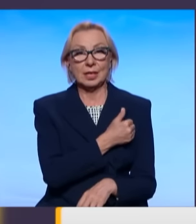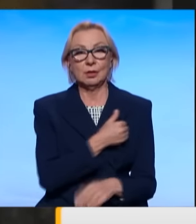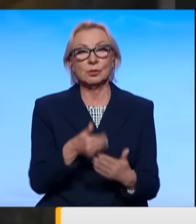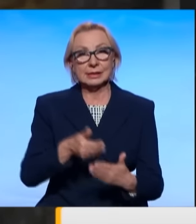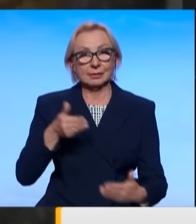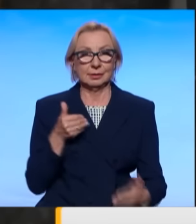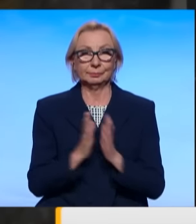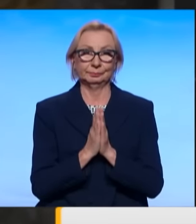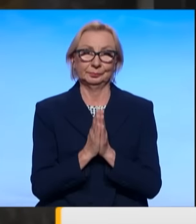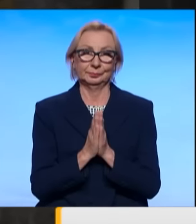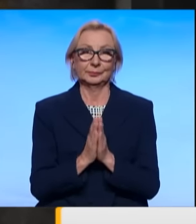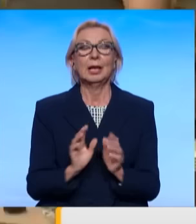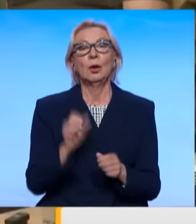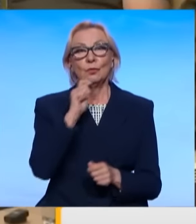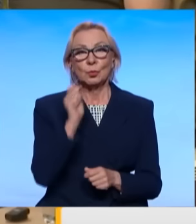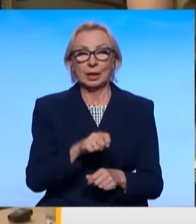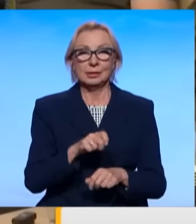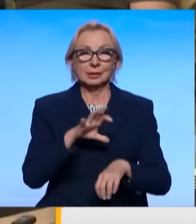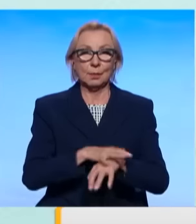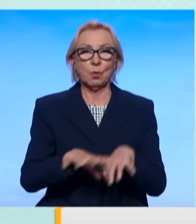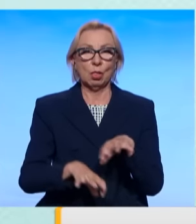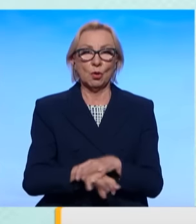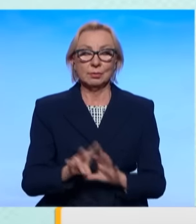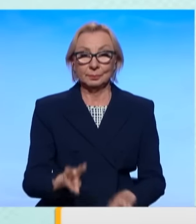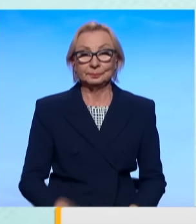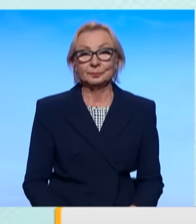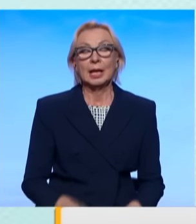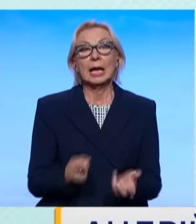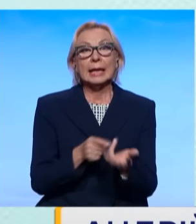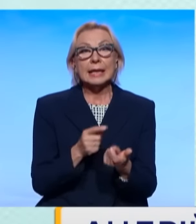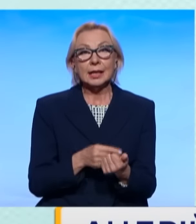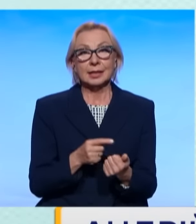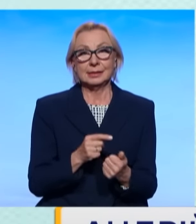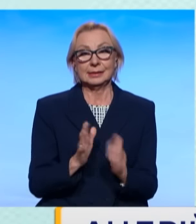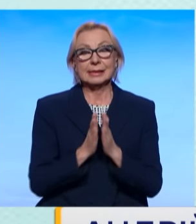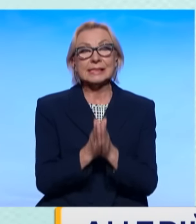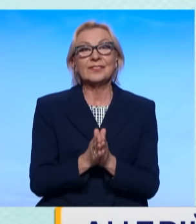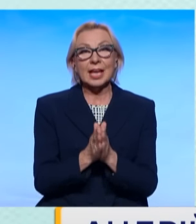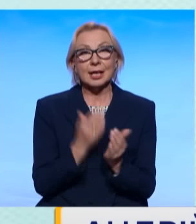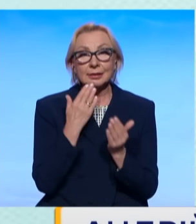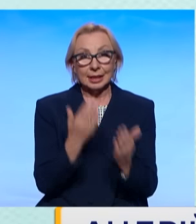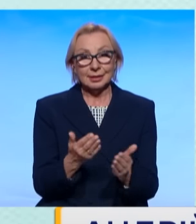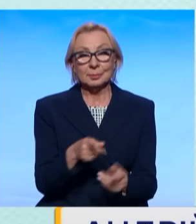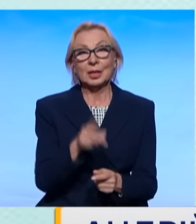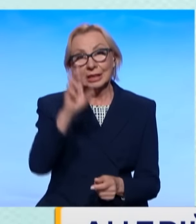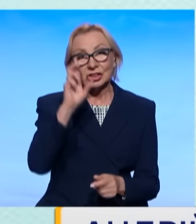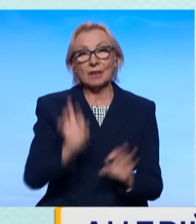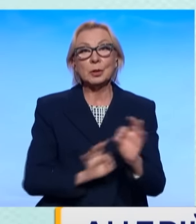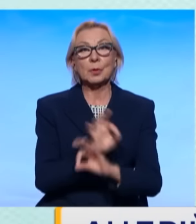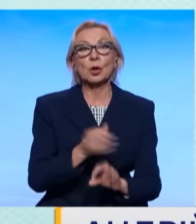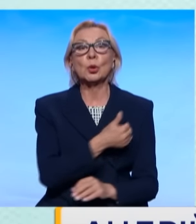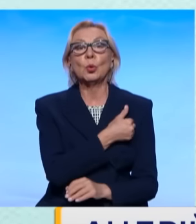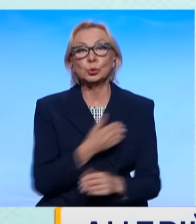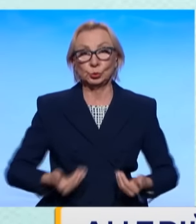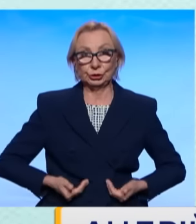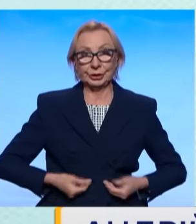заздалегідь просяться до українського полону. Кількість звернень до державного проєкту «Хочу жити» з боку російських